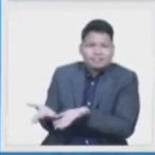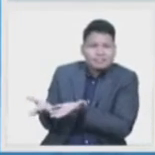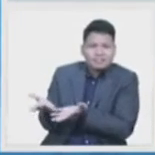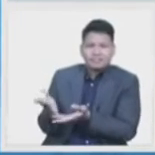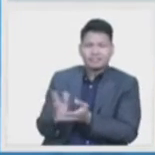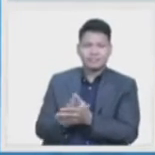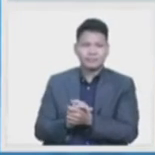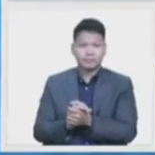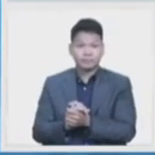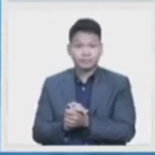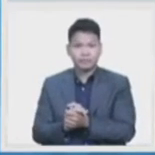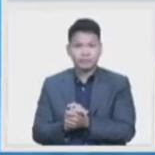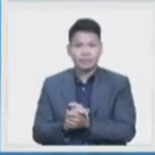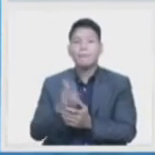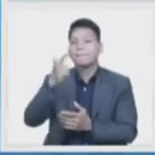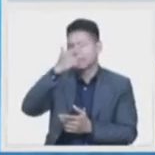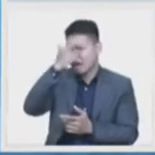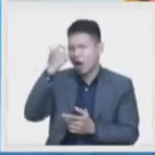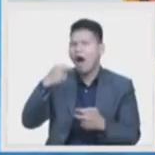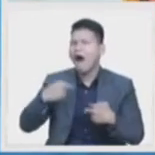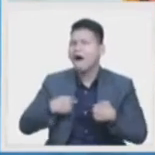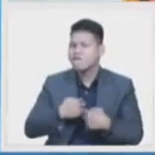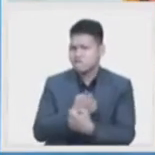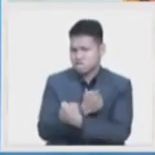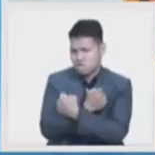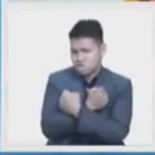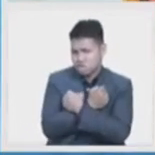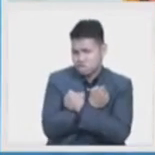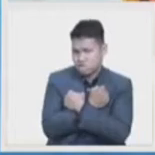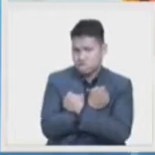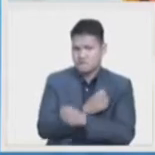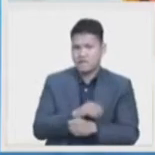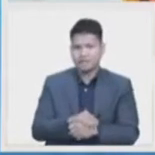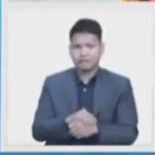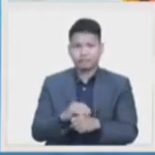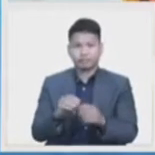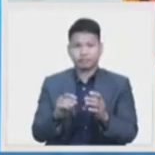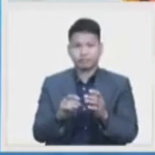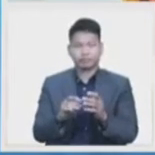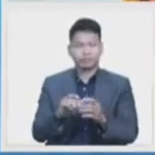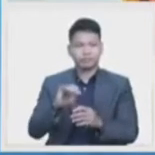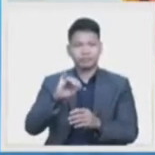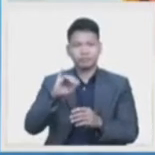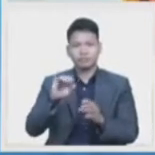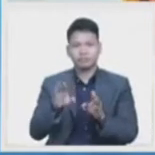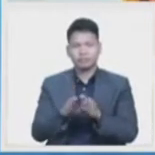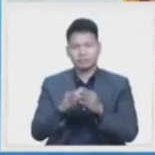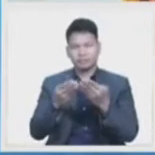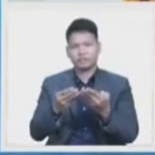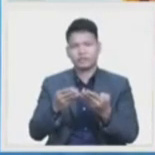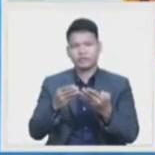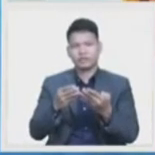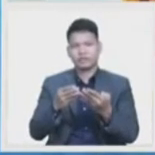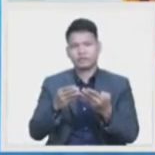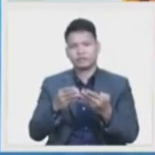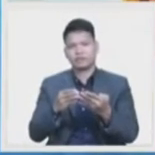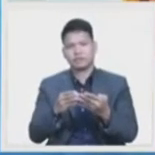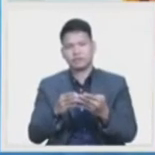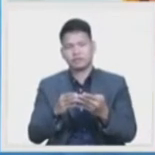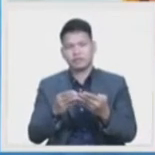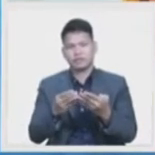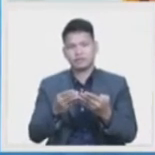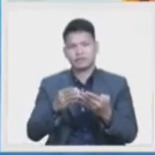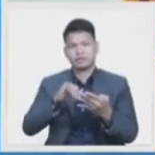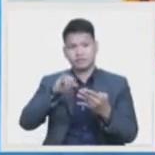mga kaigilaan. It was love. It was love. According to John 3:16, a very familiar verse to all of us,